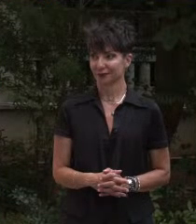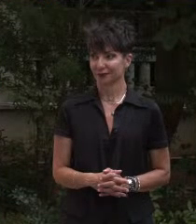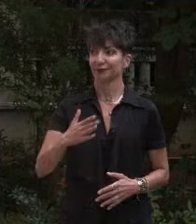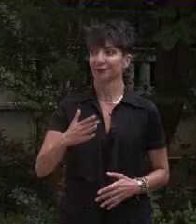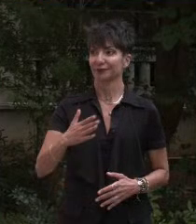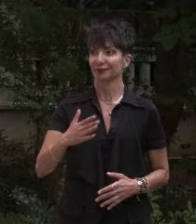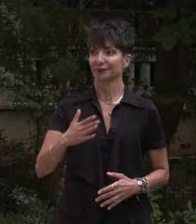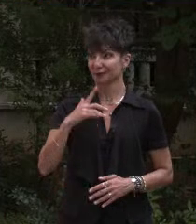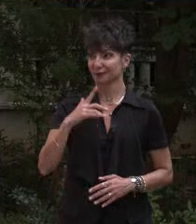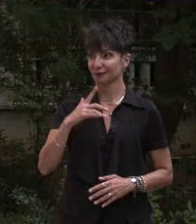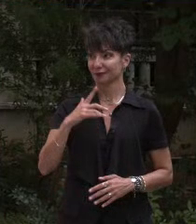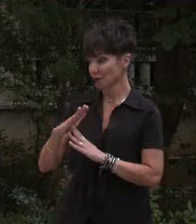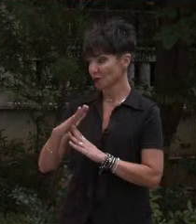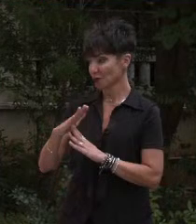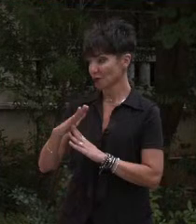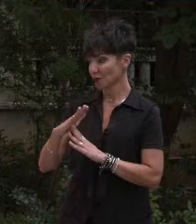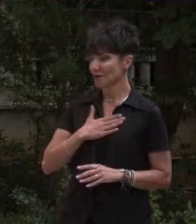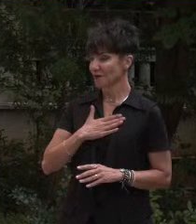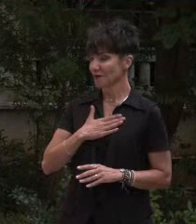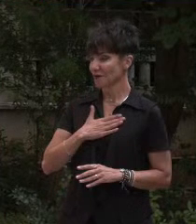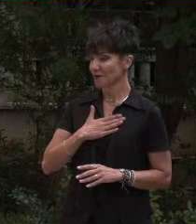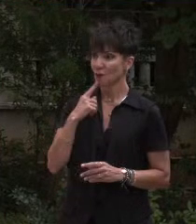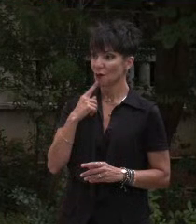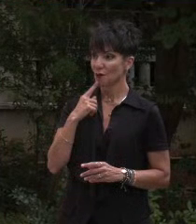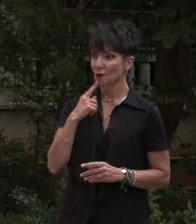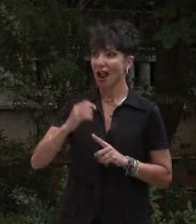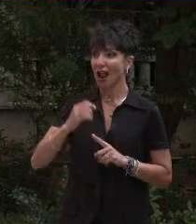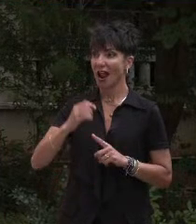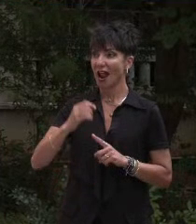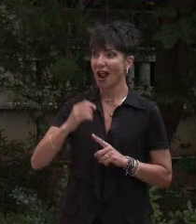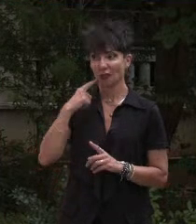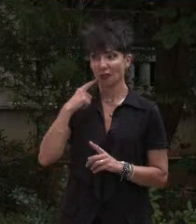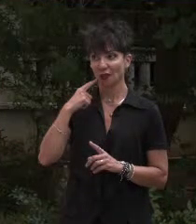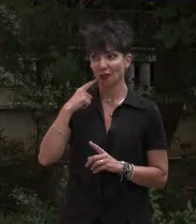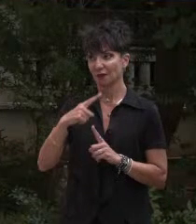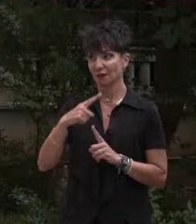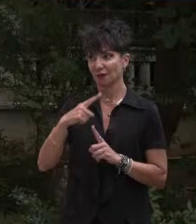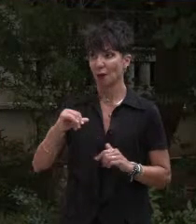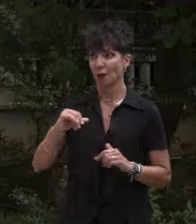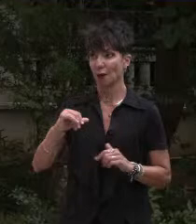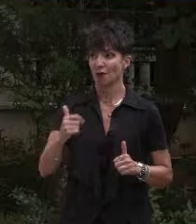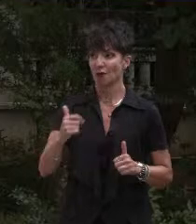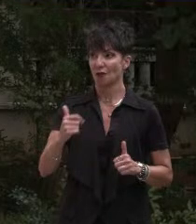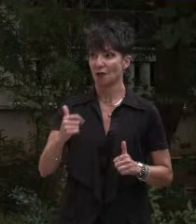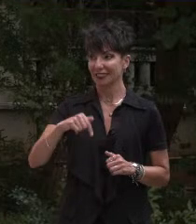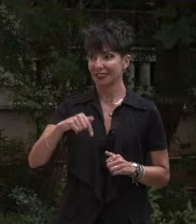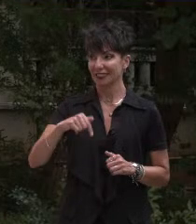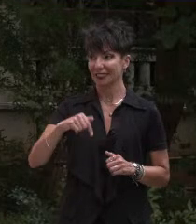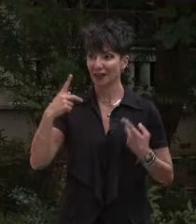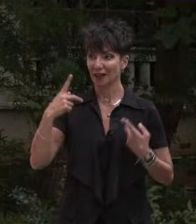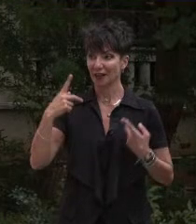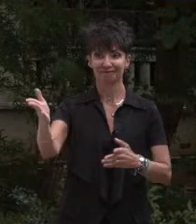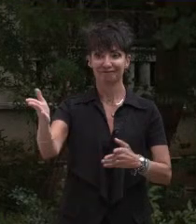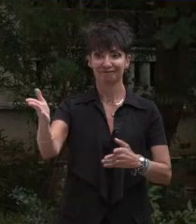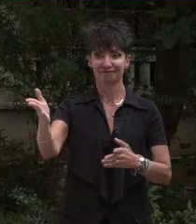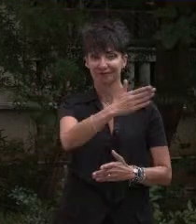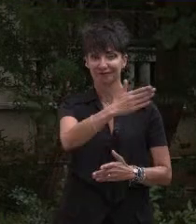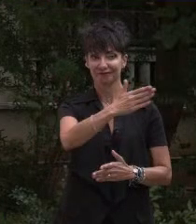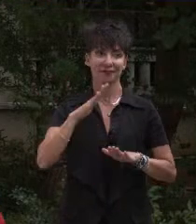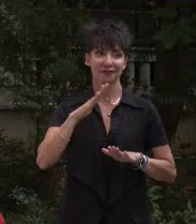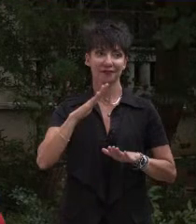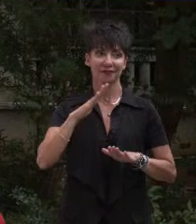Ευχαριστώ τον Πρόεδρο, ευχαριστώ τον Ελληνικό Ερυθρό Σταυρό για αυτή την εκδήλωση, για αυτή την πρωτοβουλία. Σήμερα η μέρα ανήκει στα παιδιά, τα